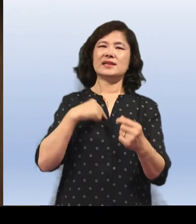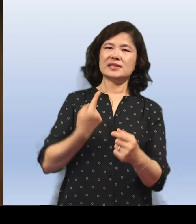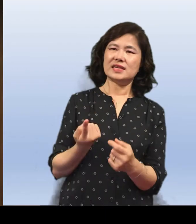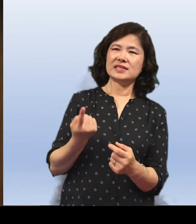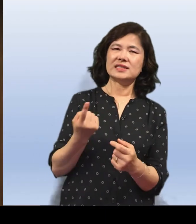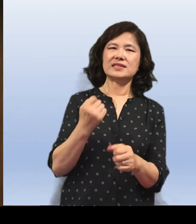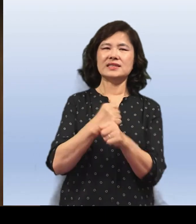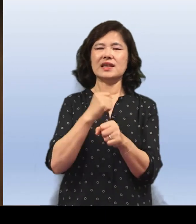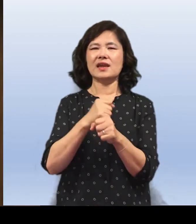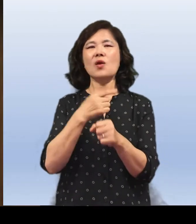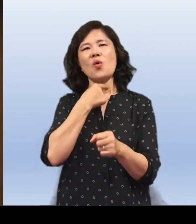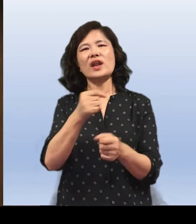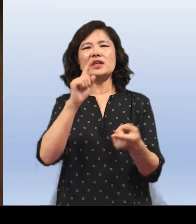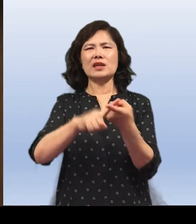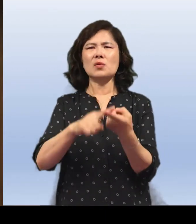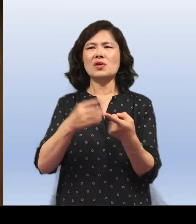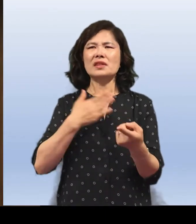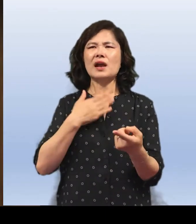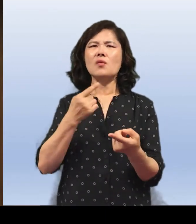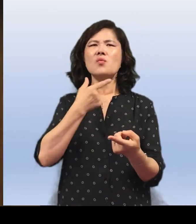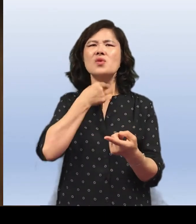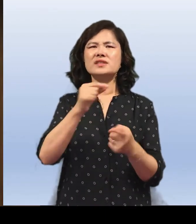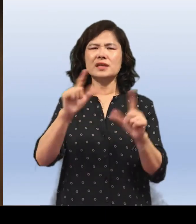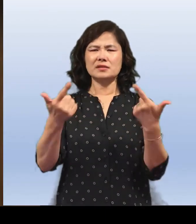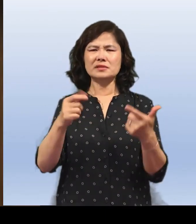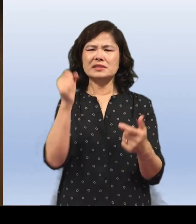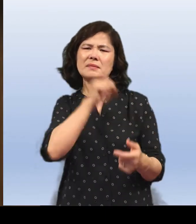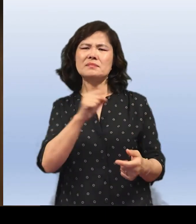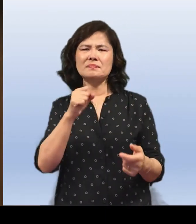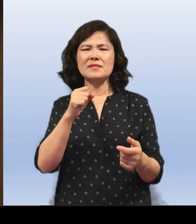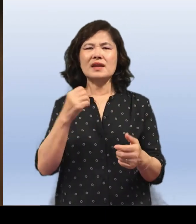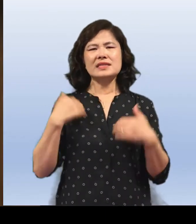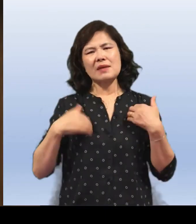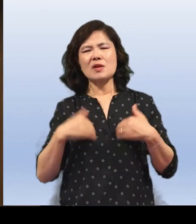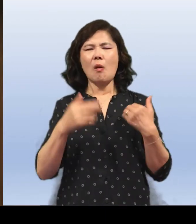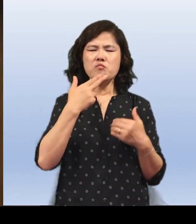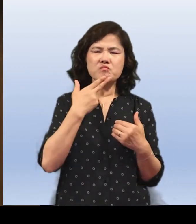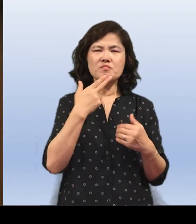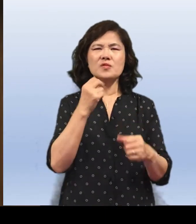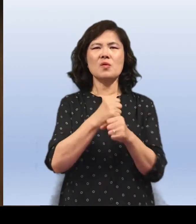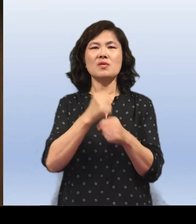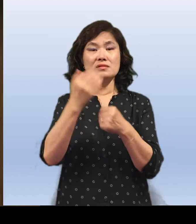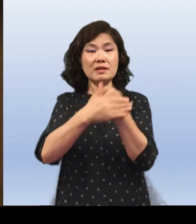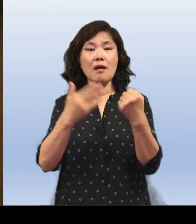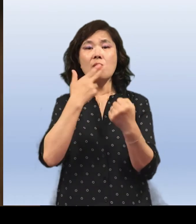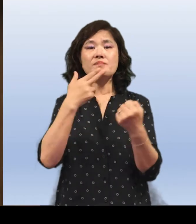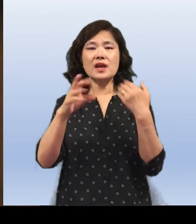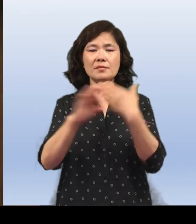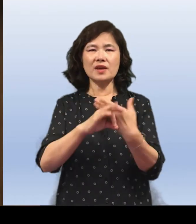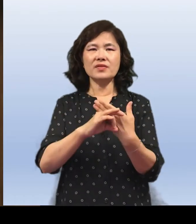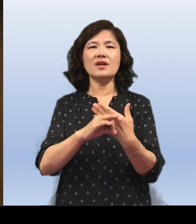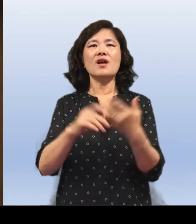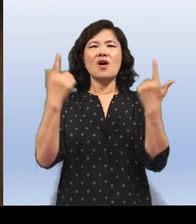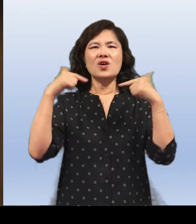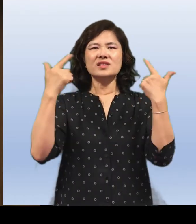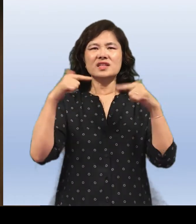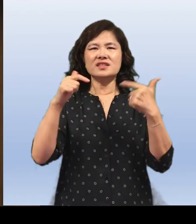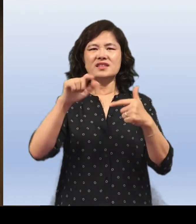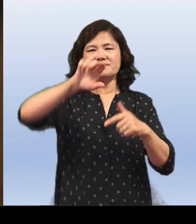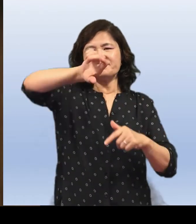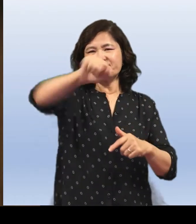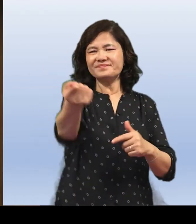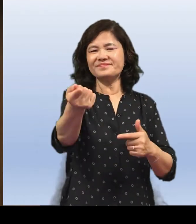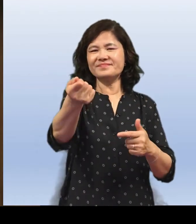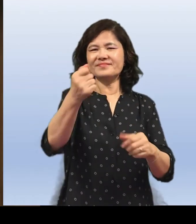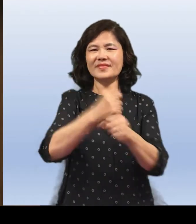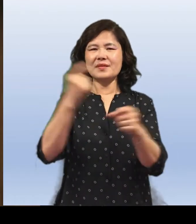자신의 기호에 맞지 않는 말씀, 흥미가 떨어지고 은혜가 없다라고 생각하면 언제든지 채널을